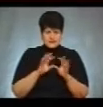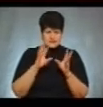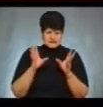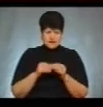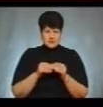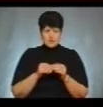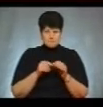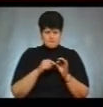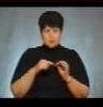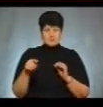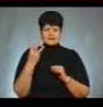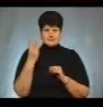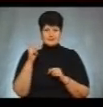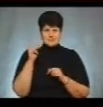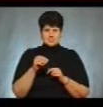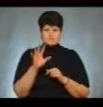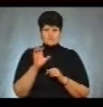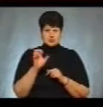їх